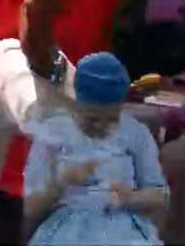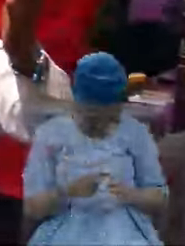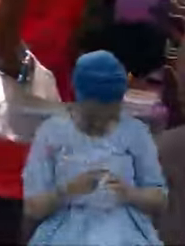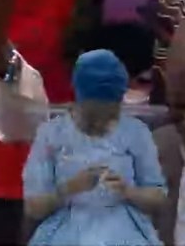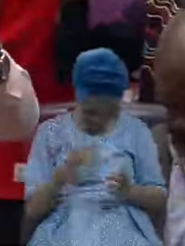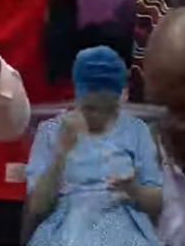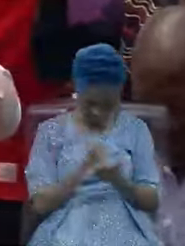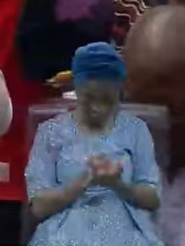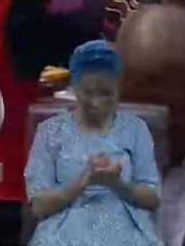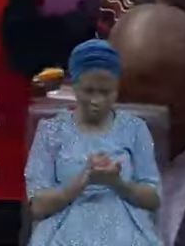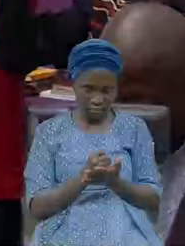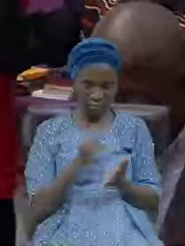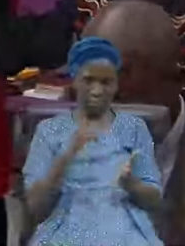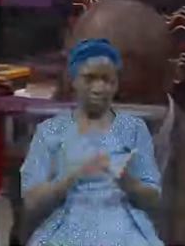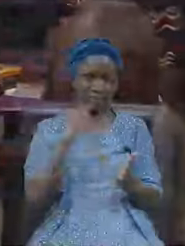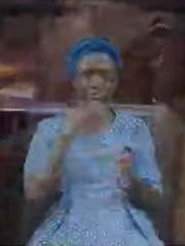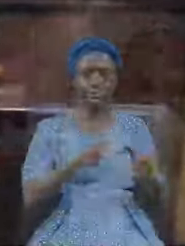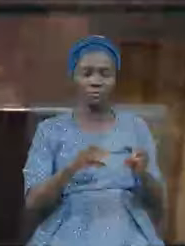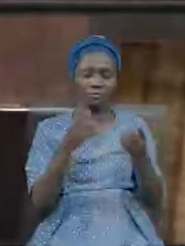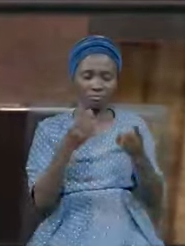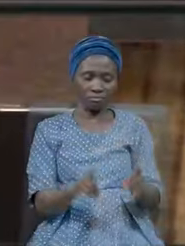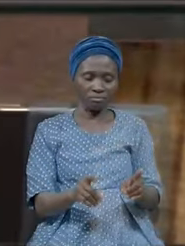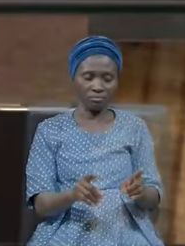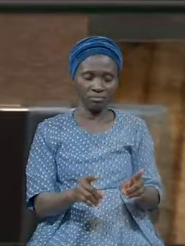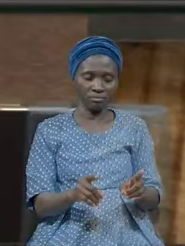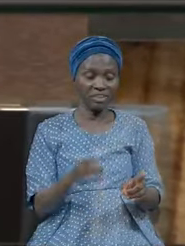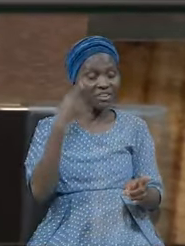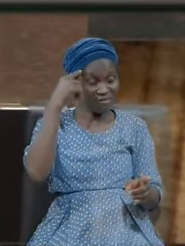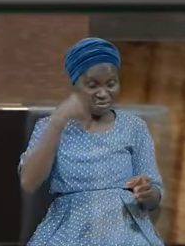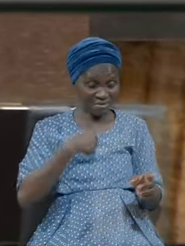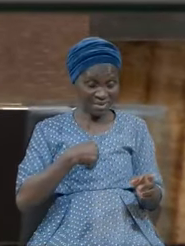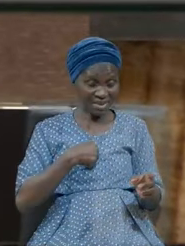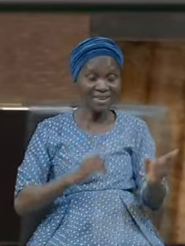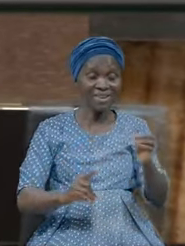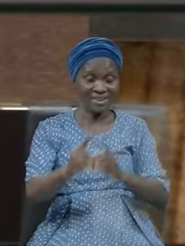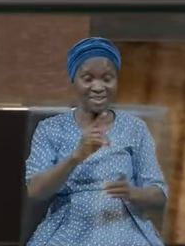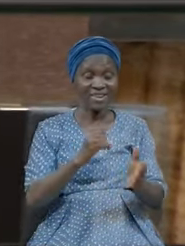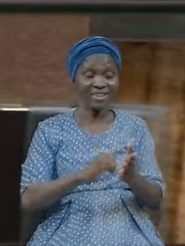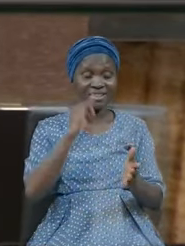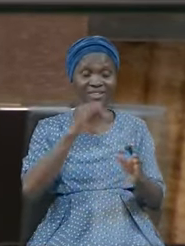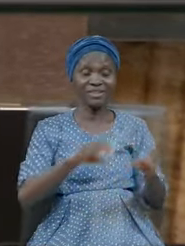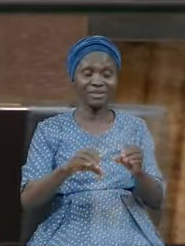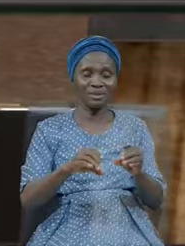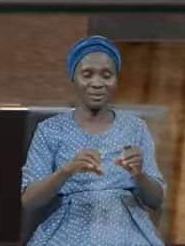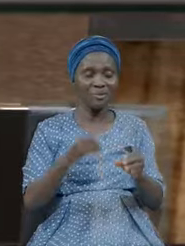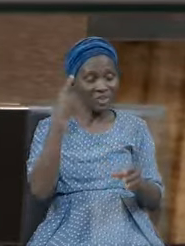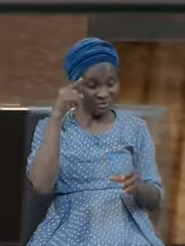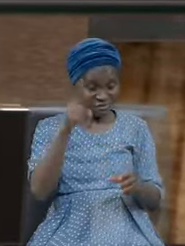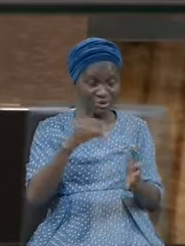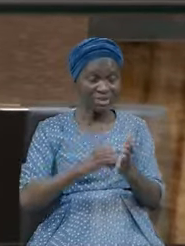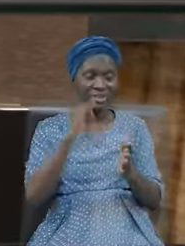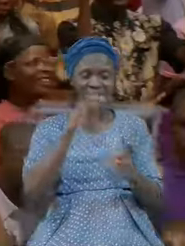jésus-chist c'est faire pour moi c'est faire pour vous